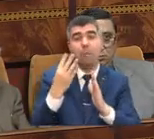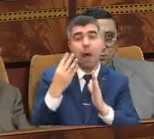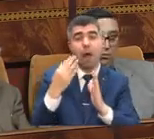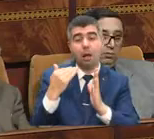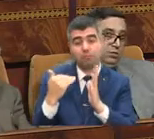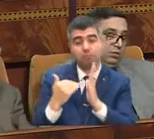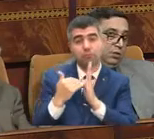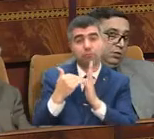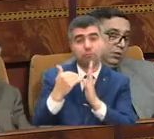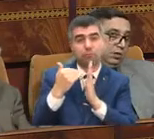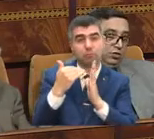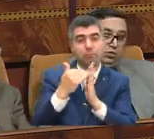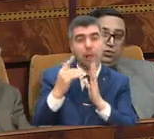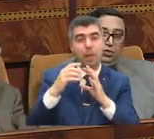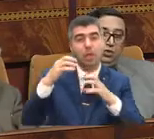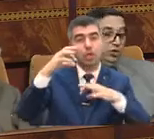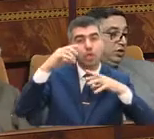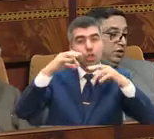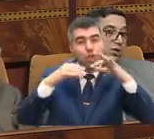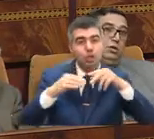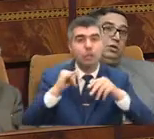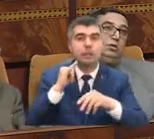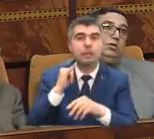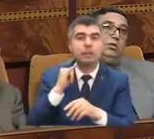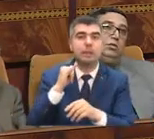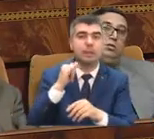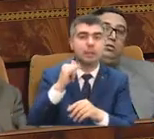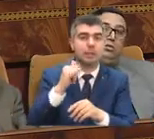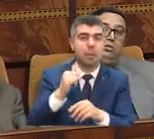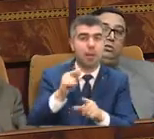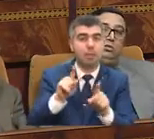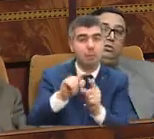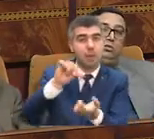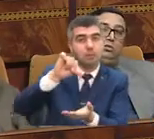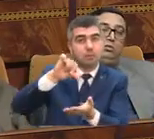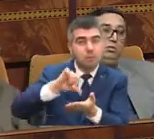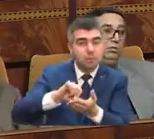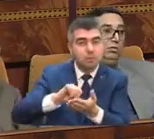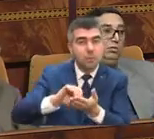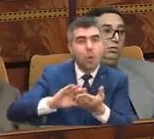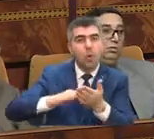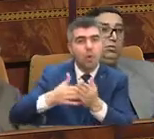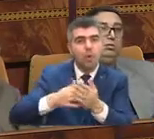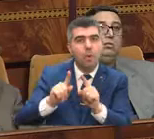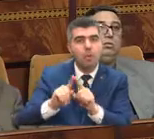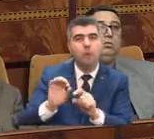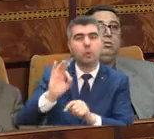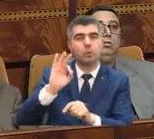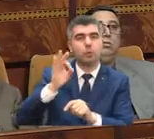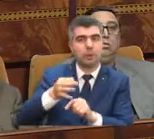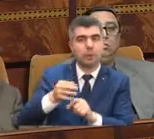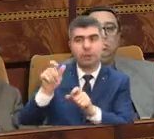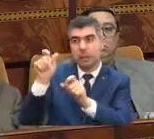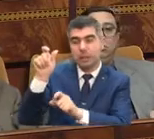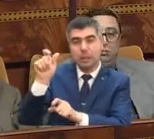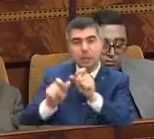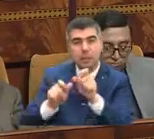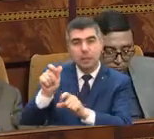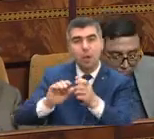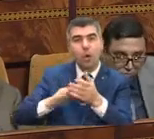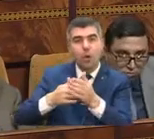الثلوج الدائمه، هاد الناس كيجيو لأيت بوكماز، كيجيو لهاد المناطق كلها، مناطق آمنة كريمة،